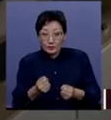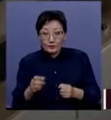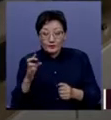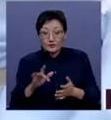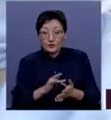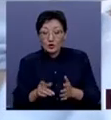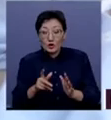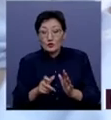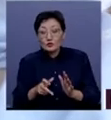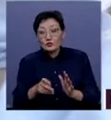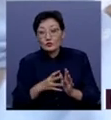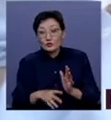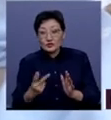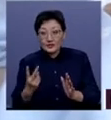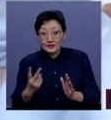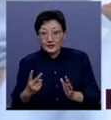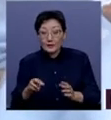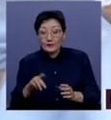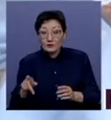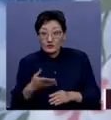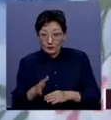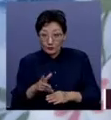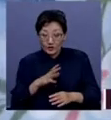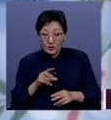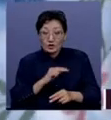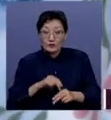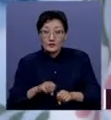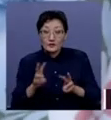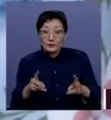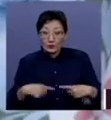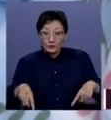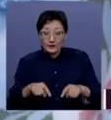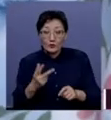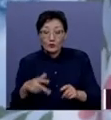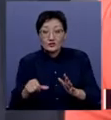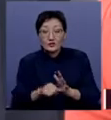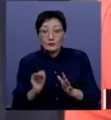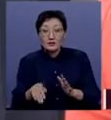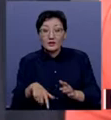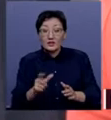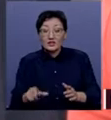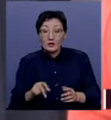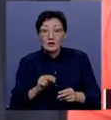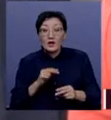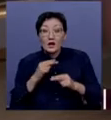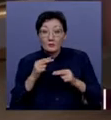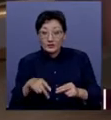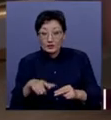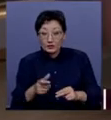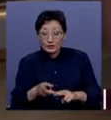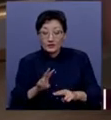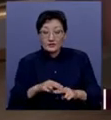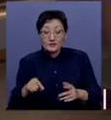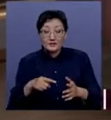бюджеттен 392 миллион тенге қарастырылды. Ал жұмыспен қамту орталығына 36 мыңнан аса адам жүгініпті. Бүгін бұл